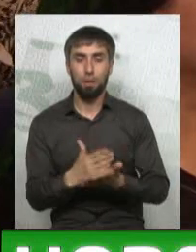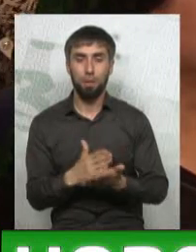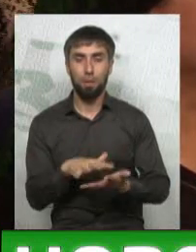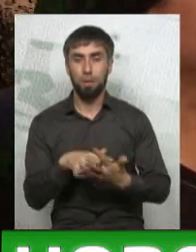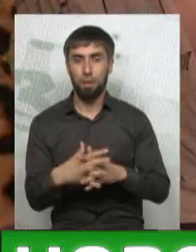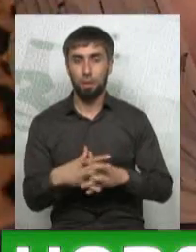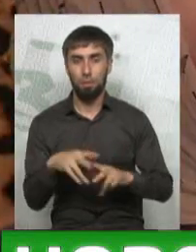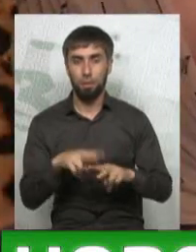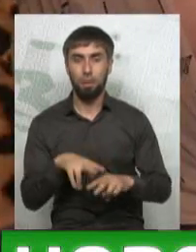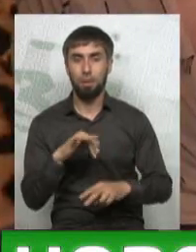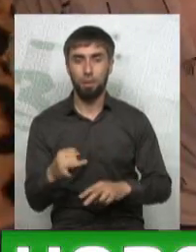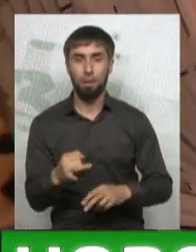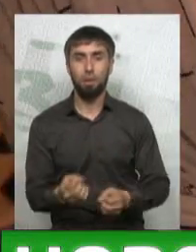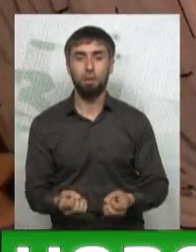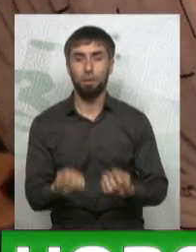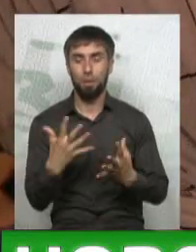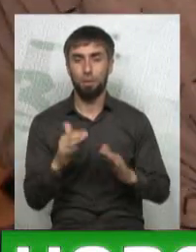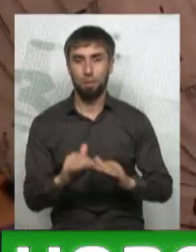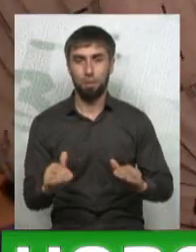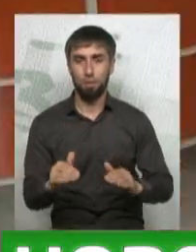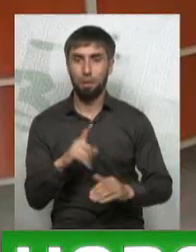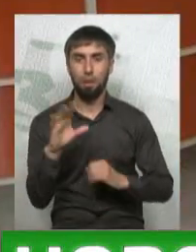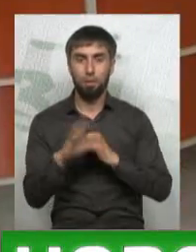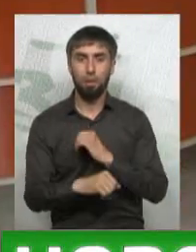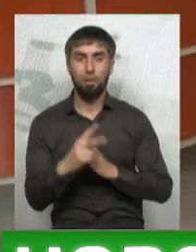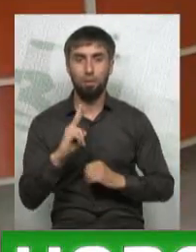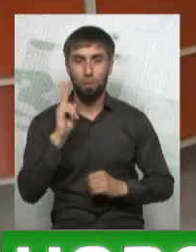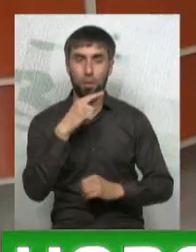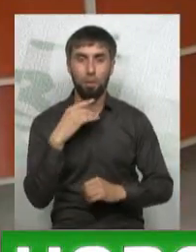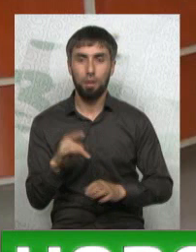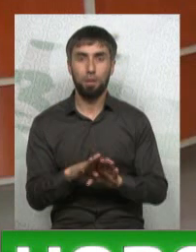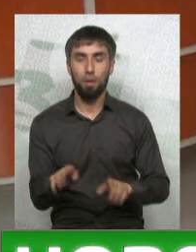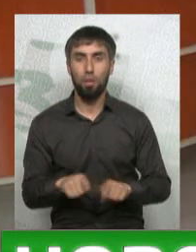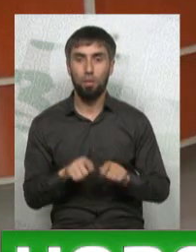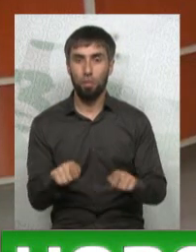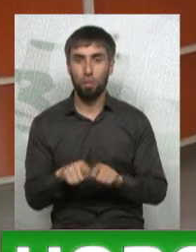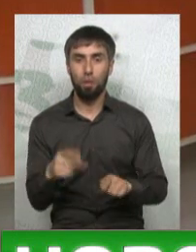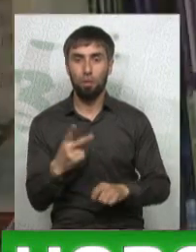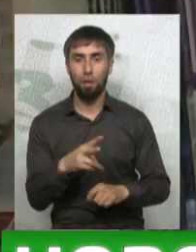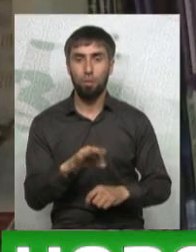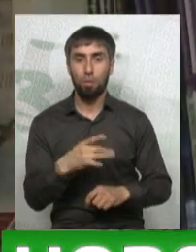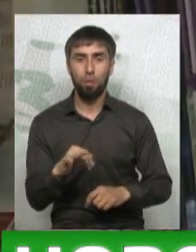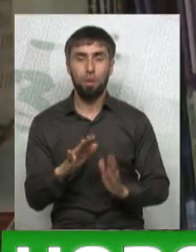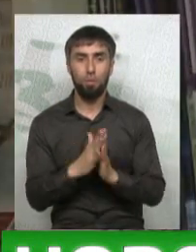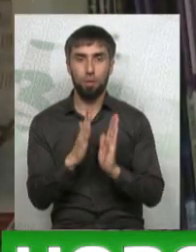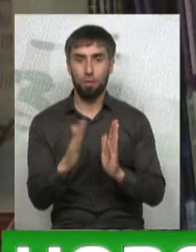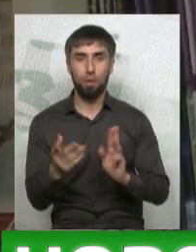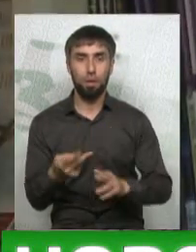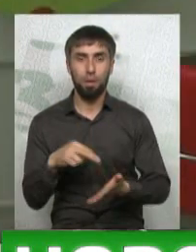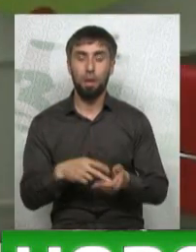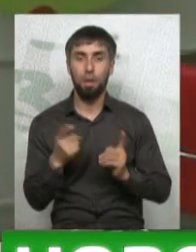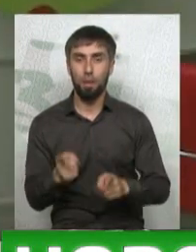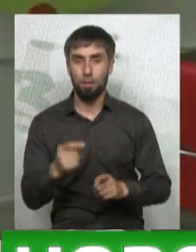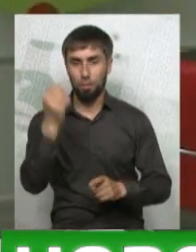сельской местности, в том числе и несколько детских. За последние два года в регионе также открыты две модульные библиотеки. Это стало